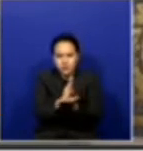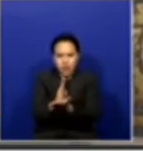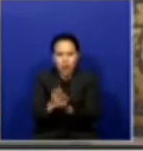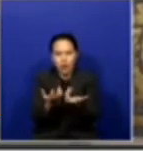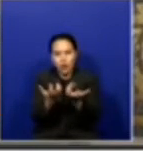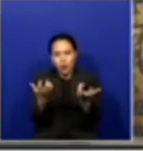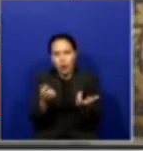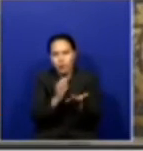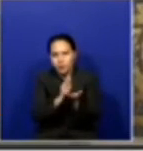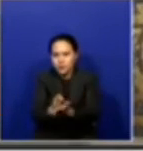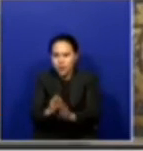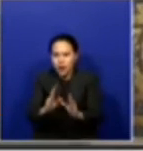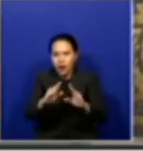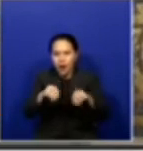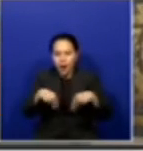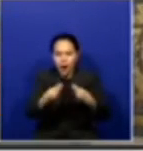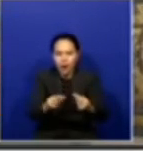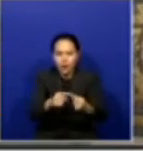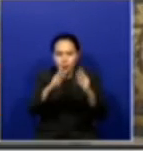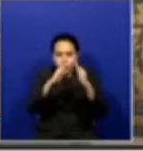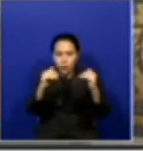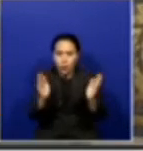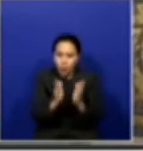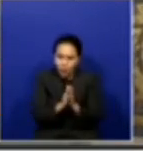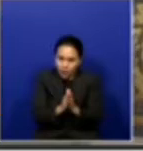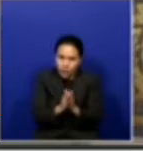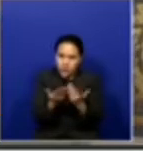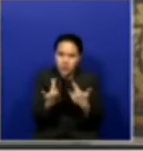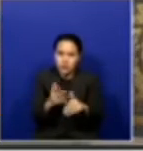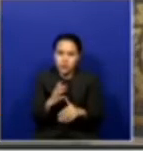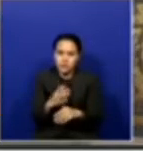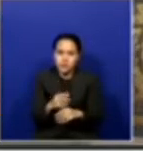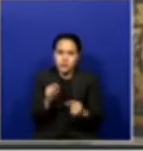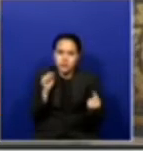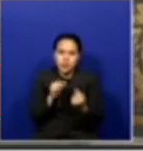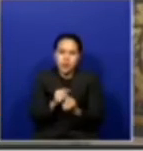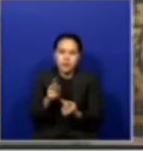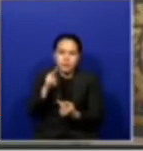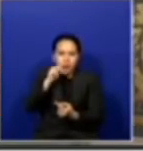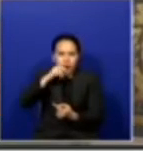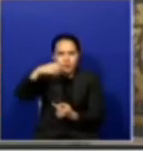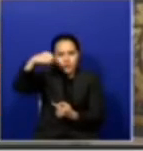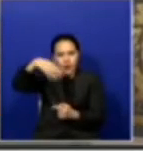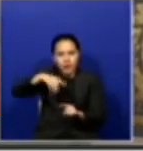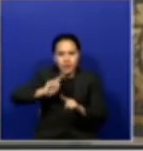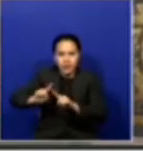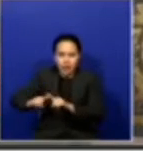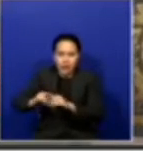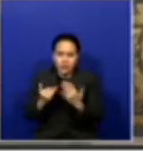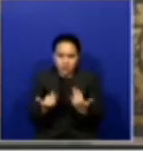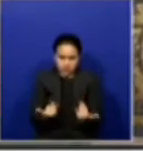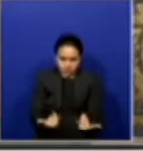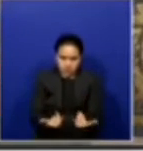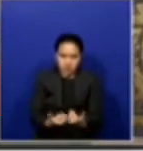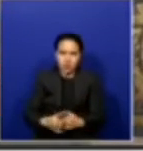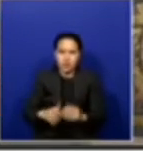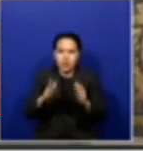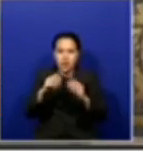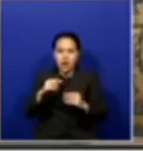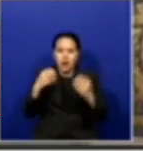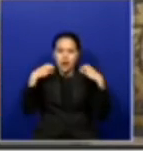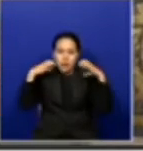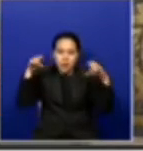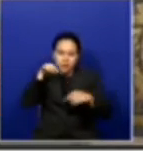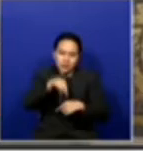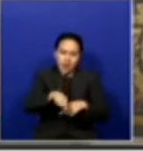ะเพื่อมาเป็นค่าใช้จ่ายในการดูแลเรื่องสาธารณูปโภคนะฮะแต่เมื่อรัฐบาลห้ามทำกิจกรรมเกี่ยวกับในทางศาส